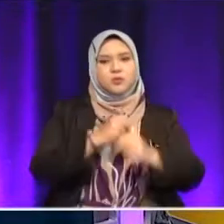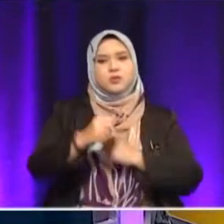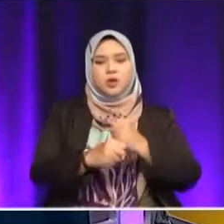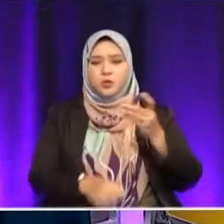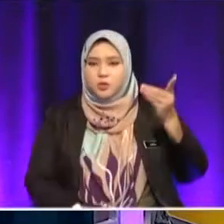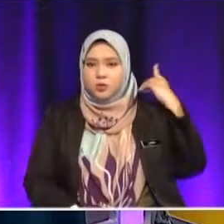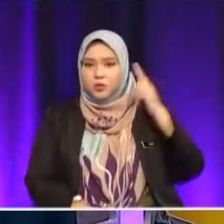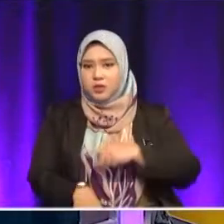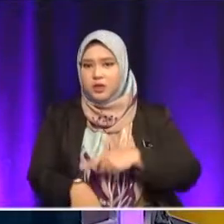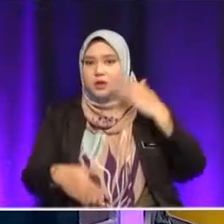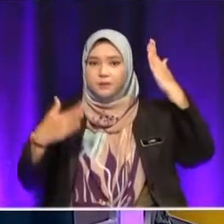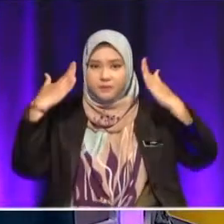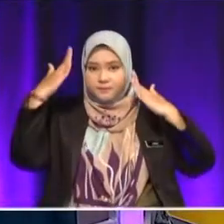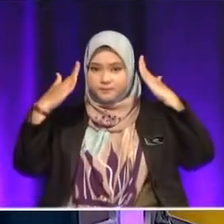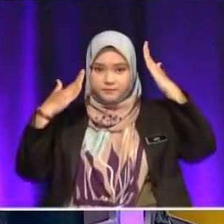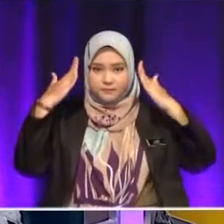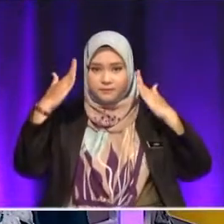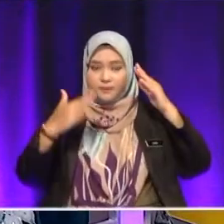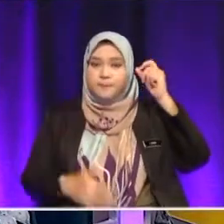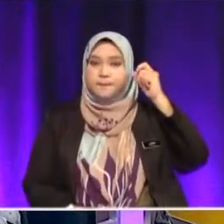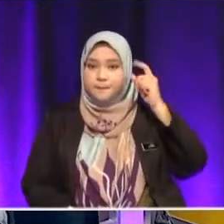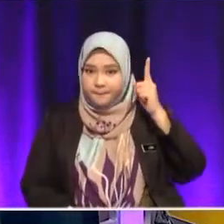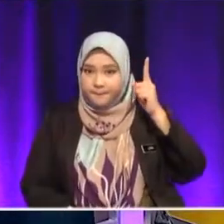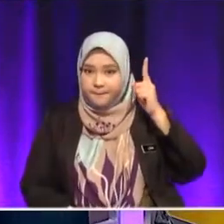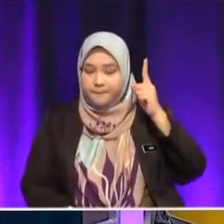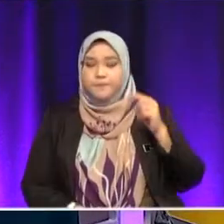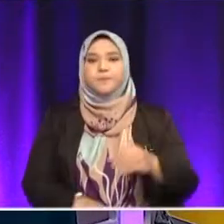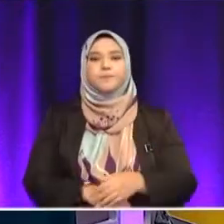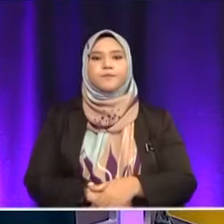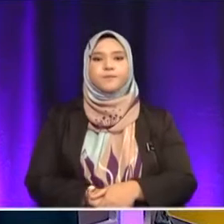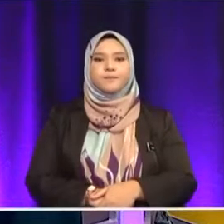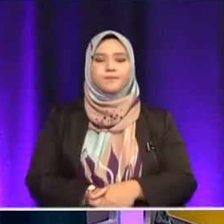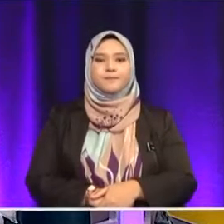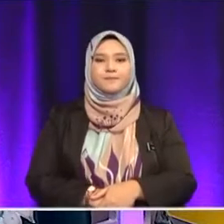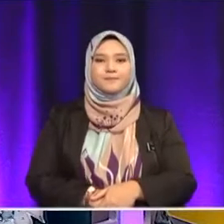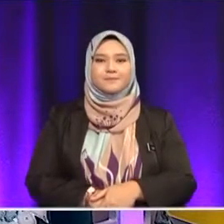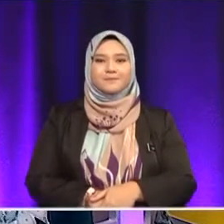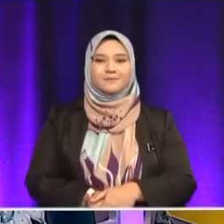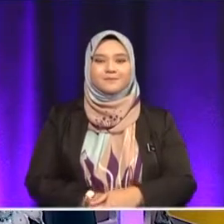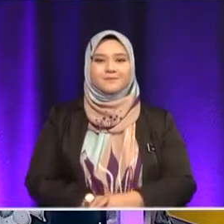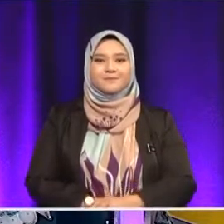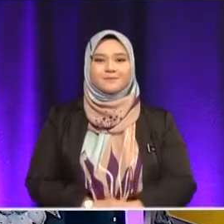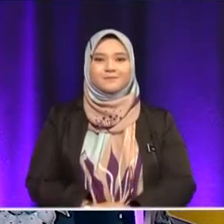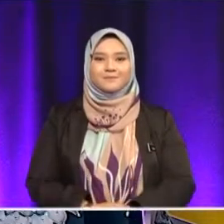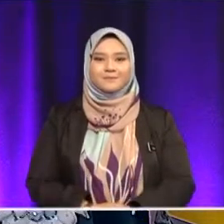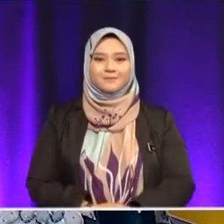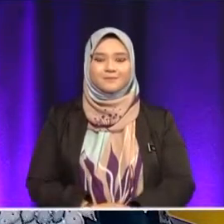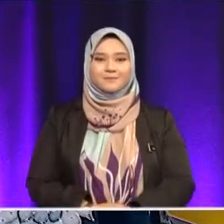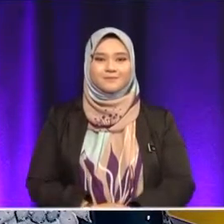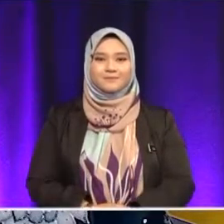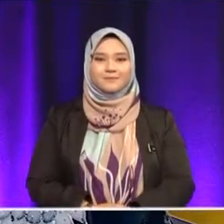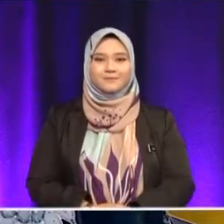bersyukur karena di sini telah diistilahkan sebagai salah satu tapak warisan dunia Baiklah ya